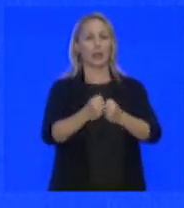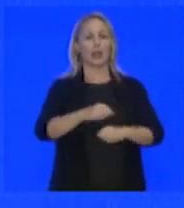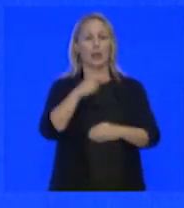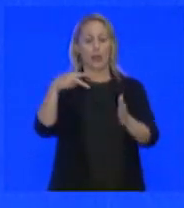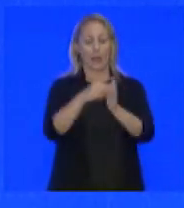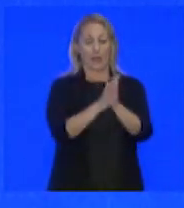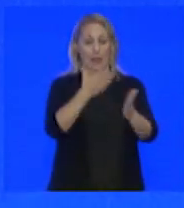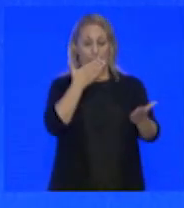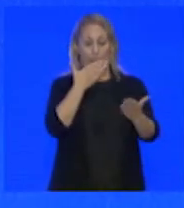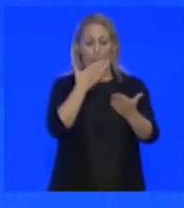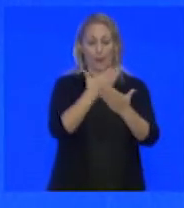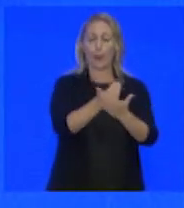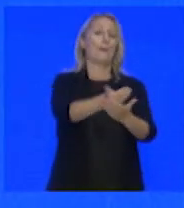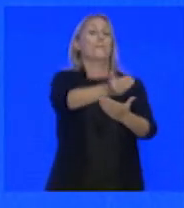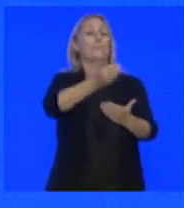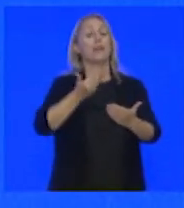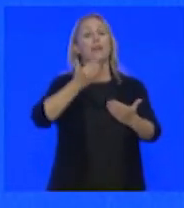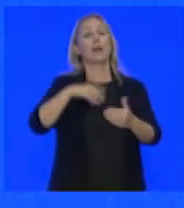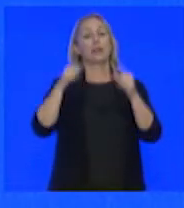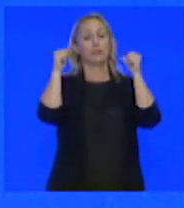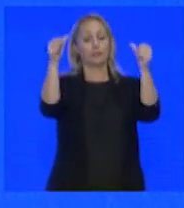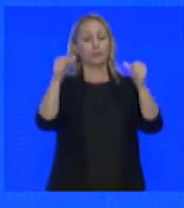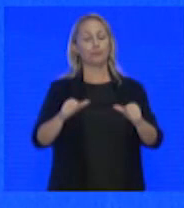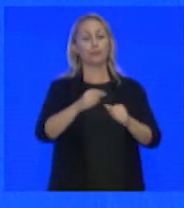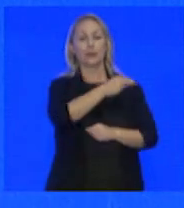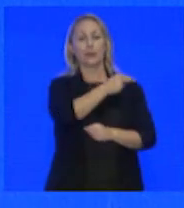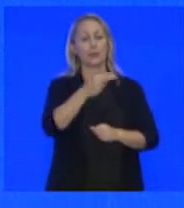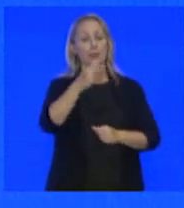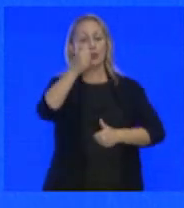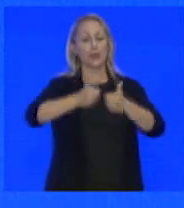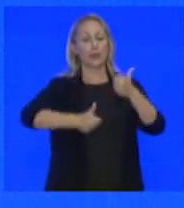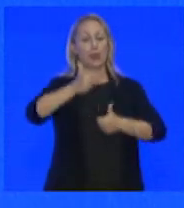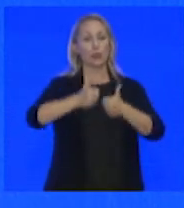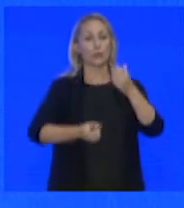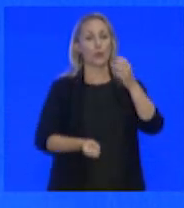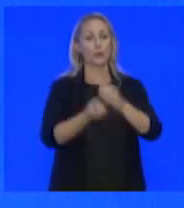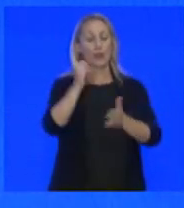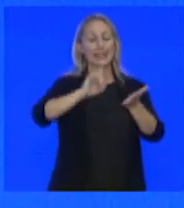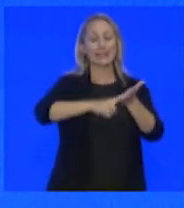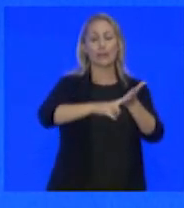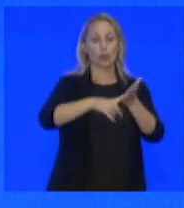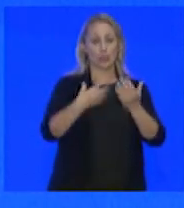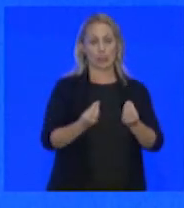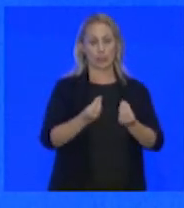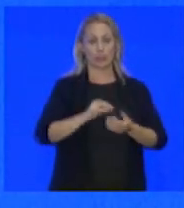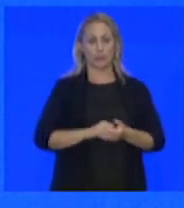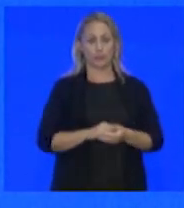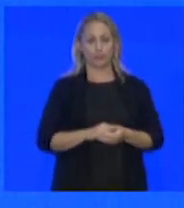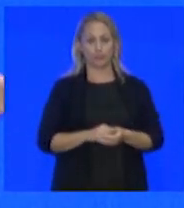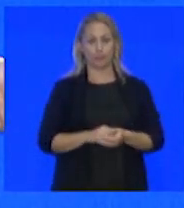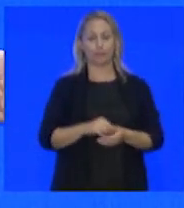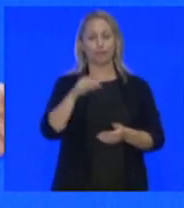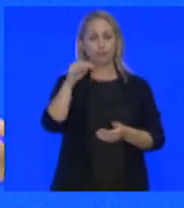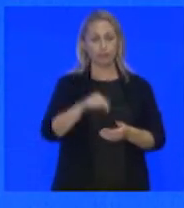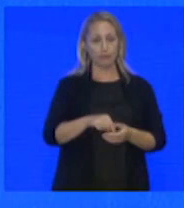χρόνου, θα έχει προκηρυχθεί και ο διαγωνισμός για τις νέες ταυτότητες. Δεν θα έχουν απλά μια